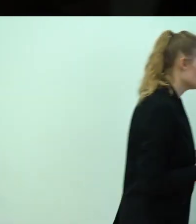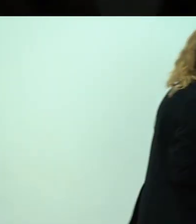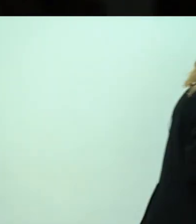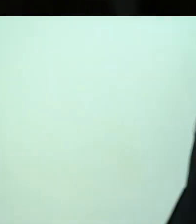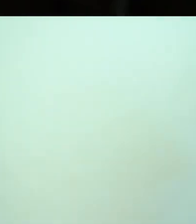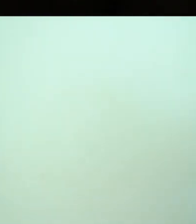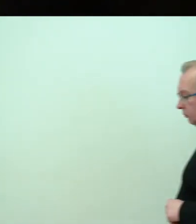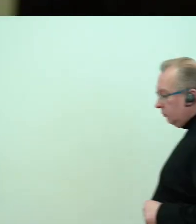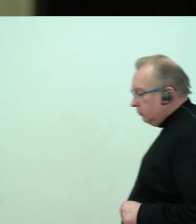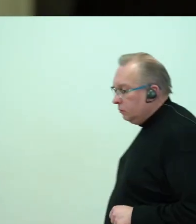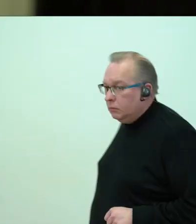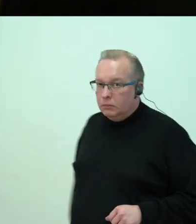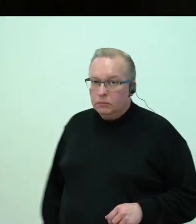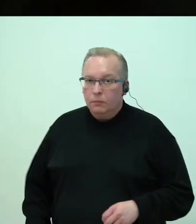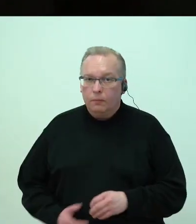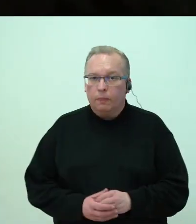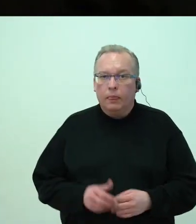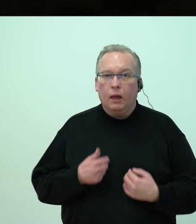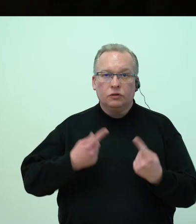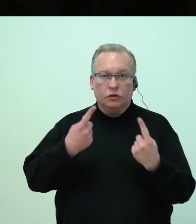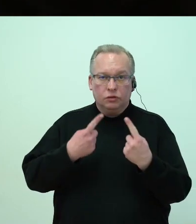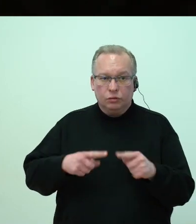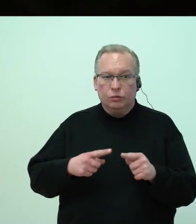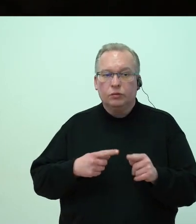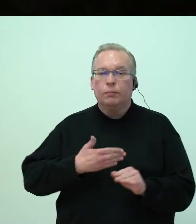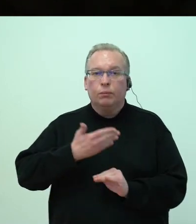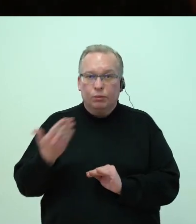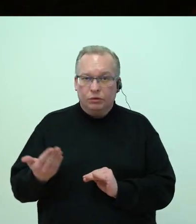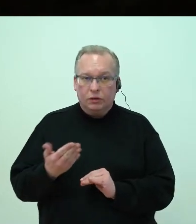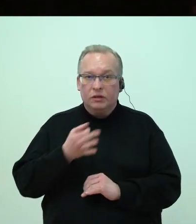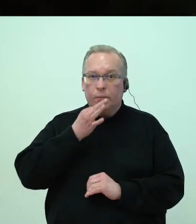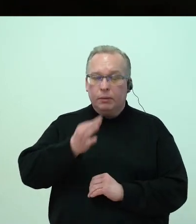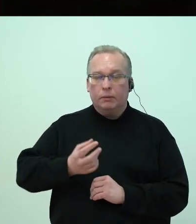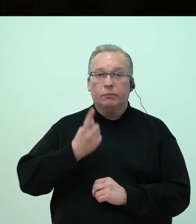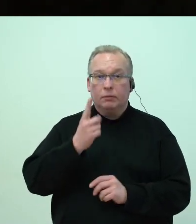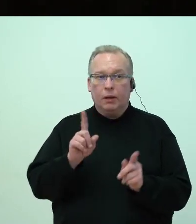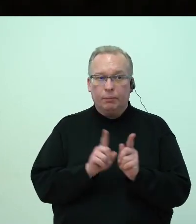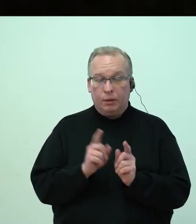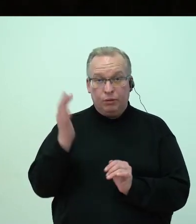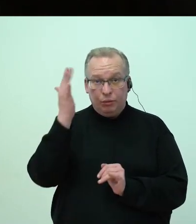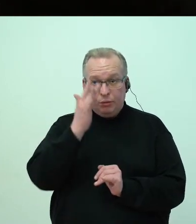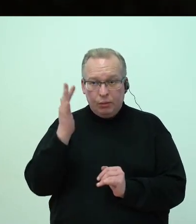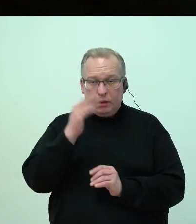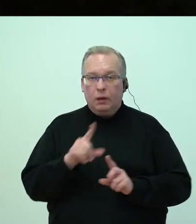aš galbūt iš kito kampo pažiūrėsiu ir pasakysiu. Man patiko vieno asmens išreikšta pozicija.